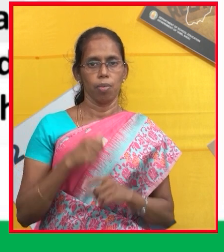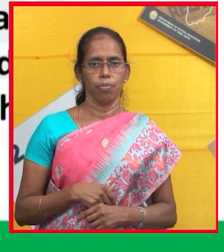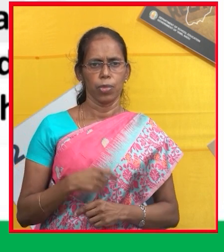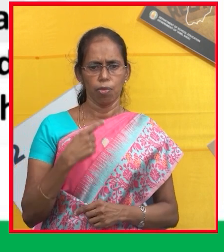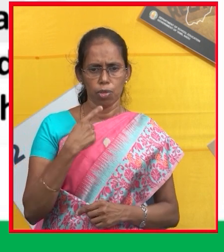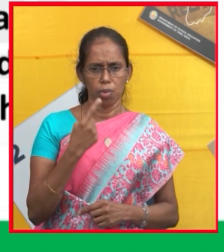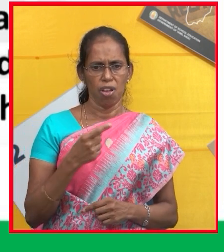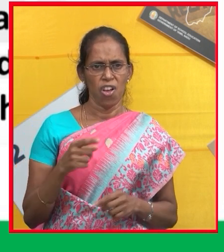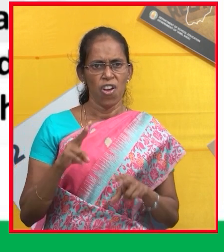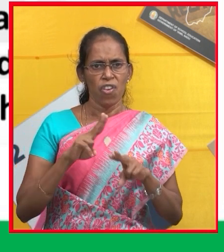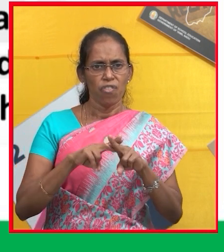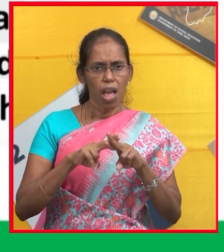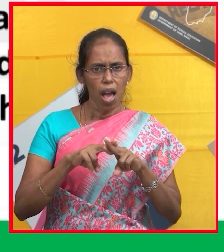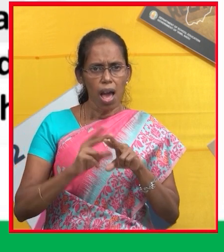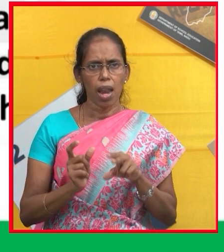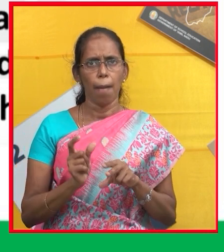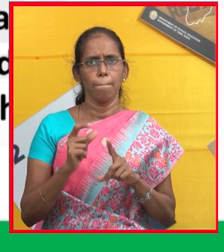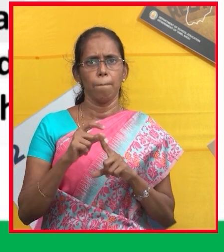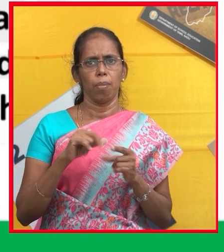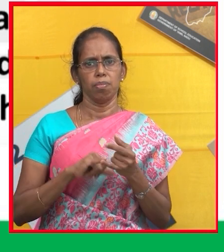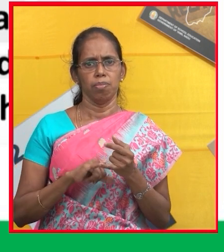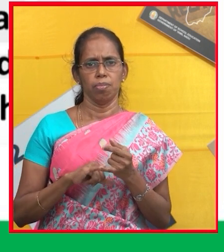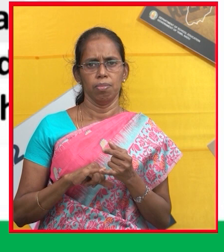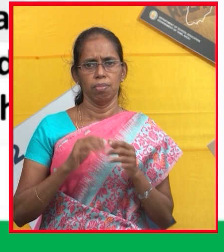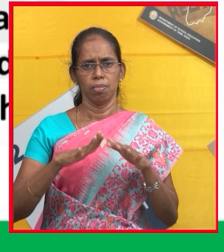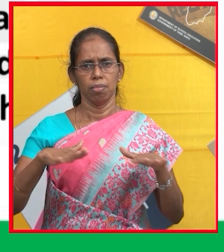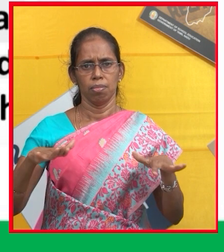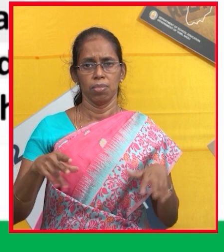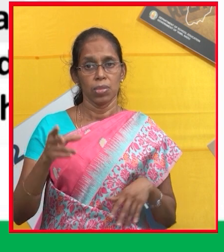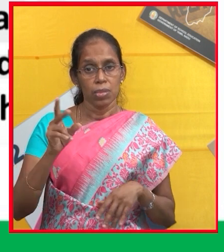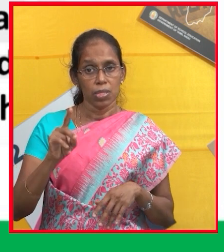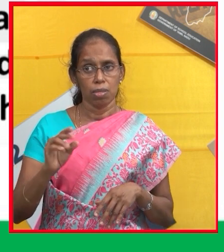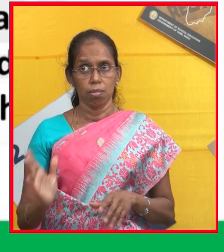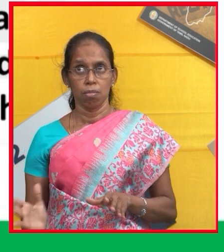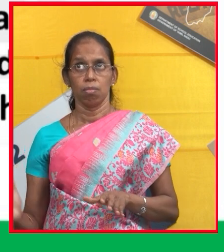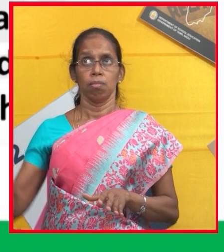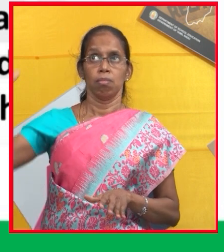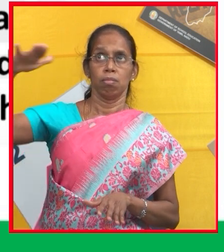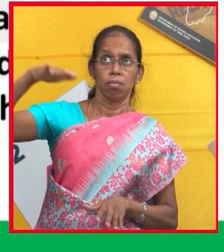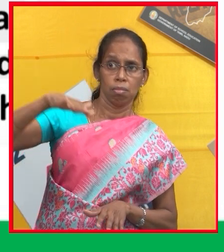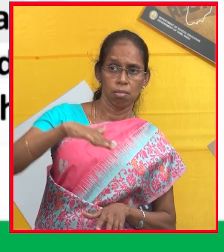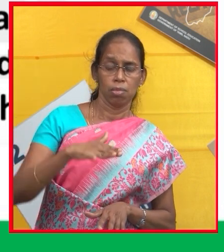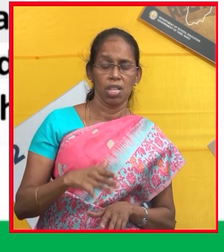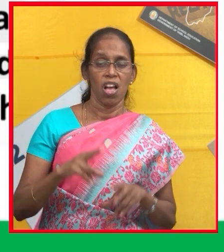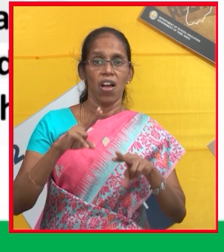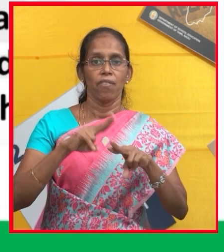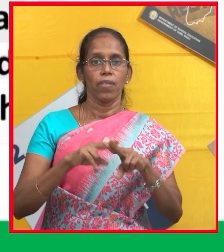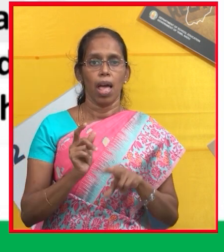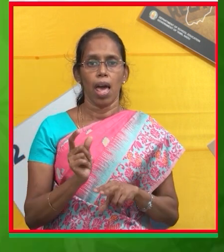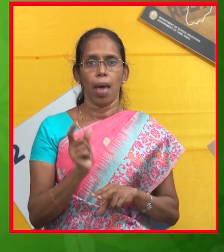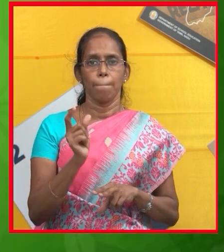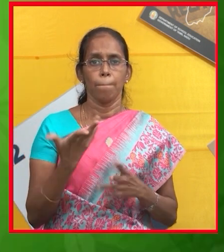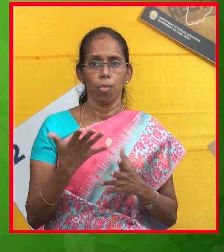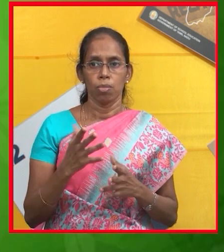told about the flare-ups at sea. I even had second thoughts about joining the team. Here flare-ups means